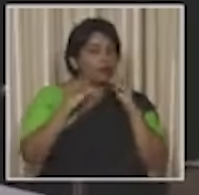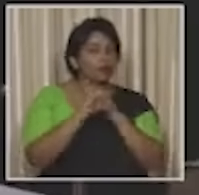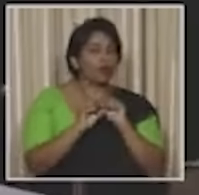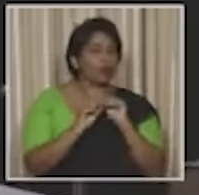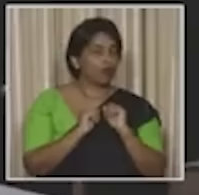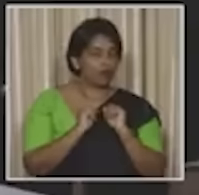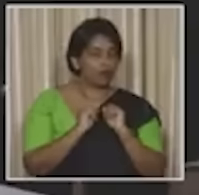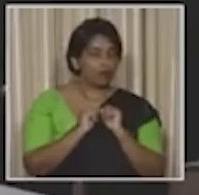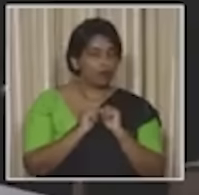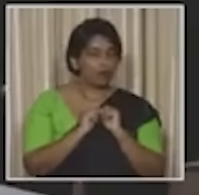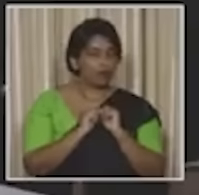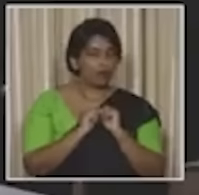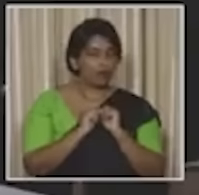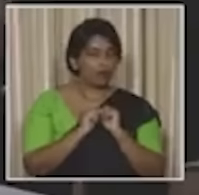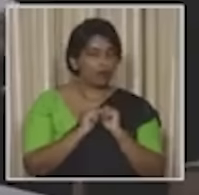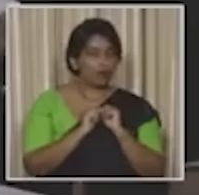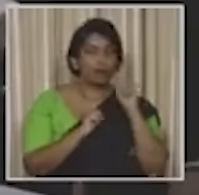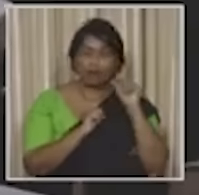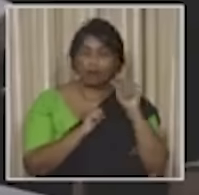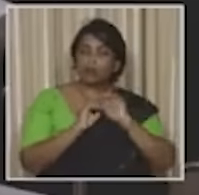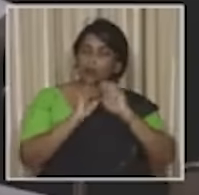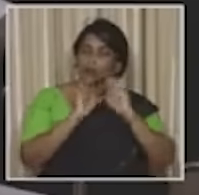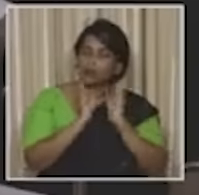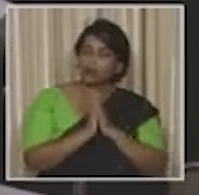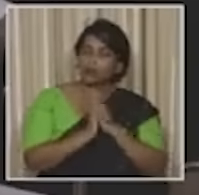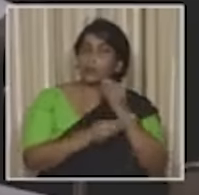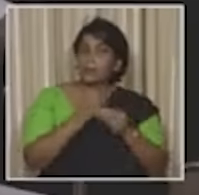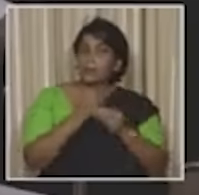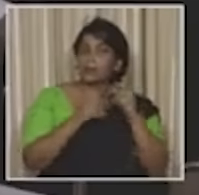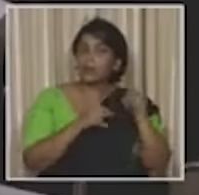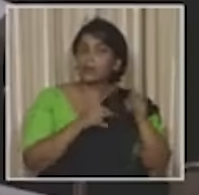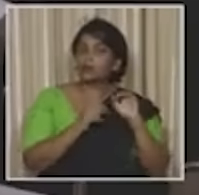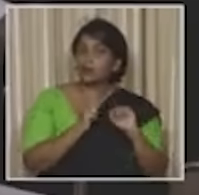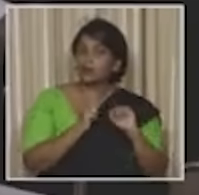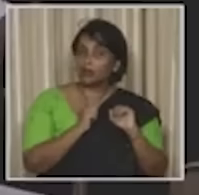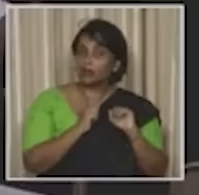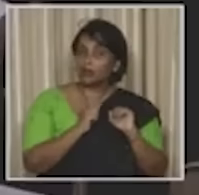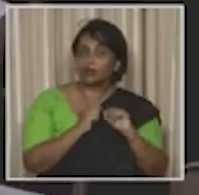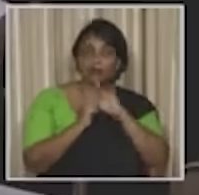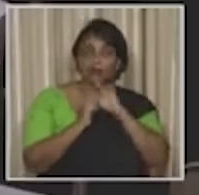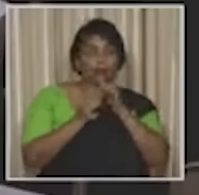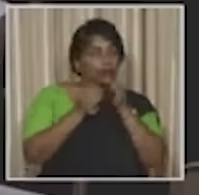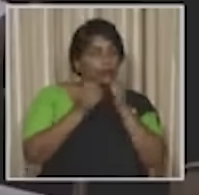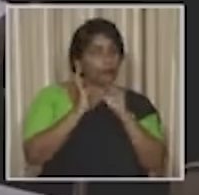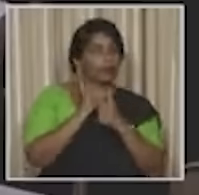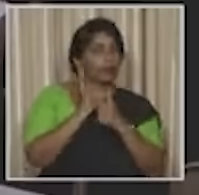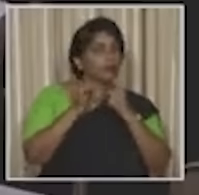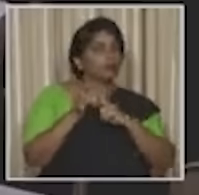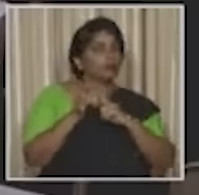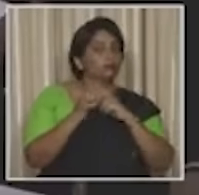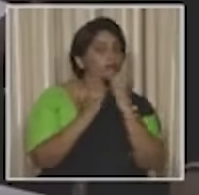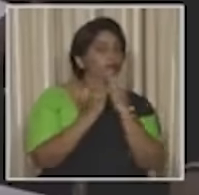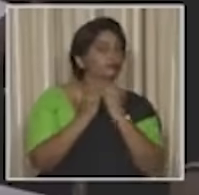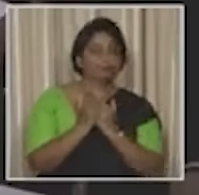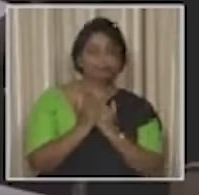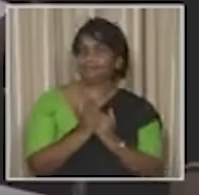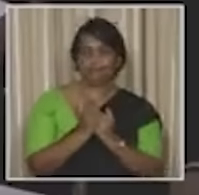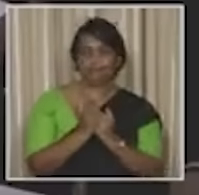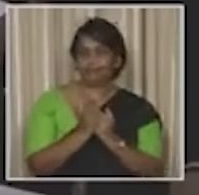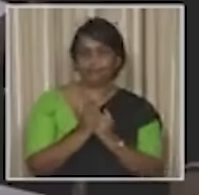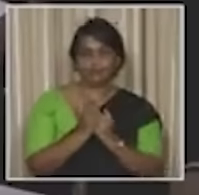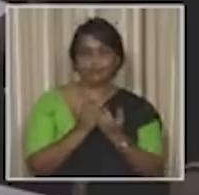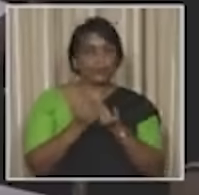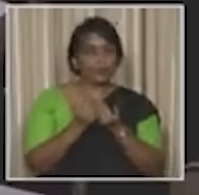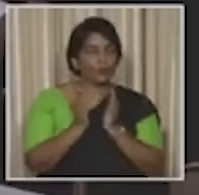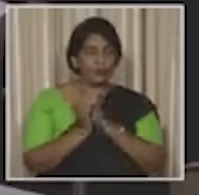kohomada me hema aayojanayakma thibena mokadda niyamita tender patipatiyak kandawa neme